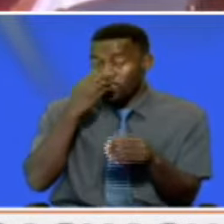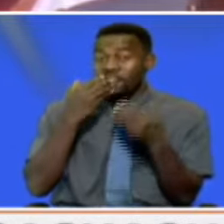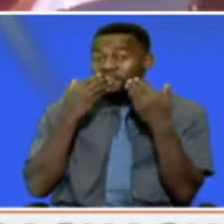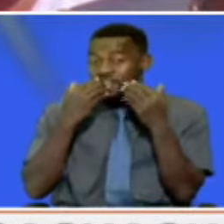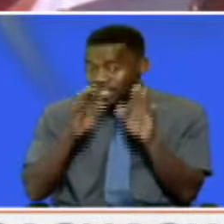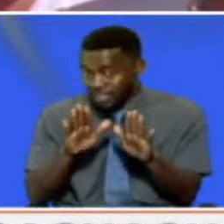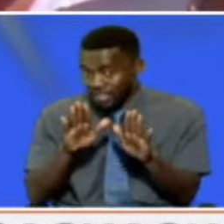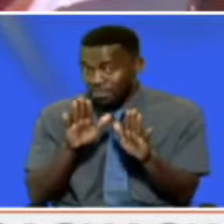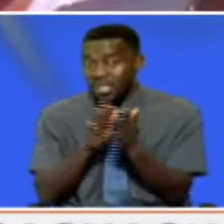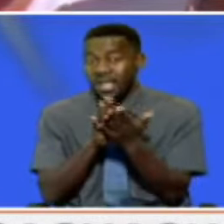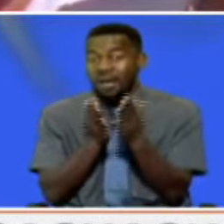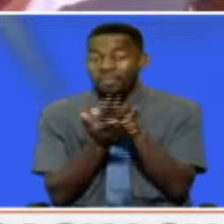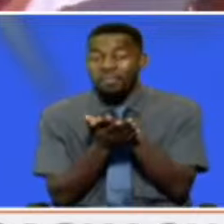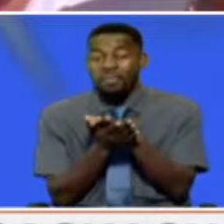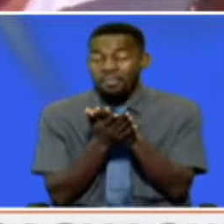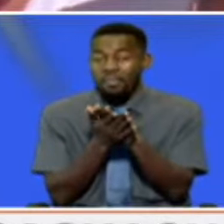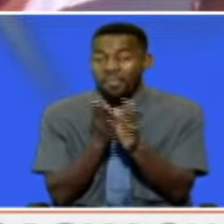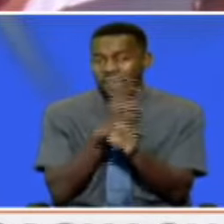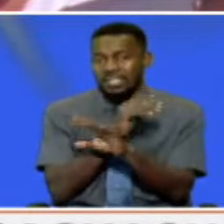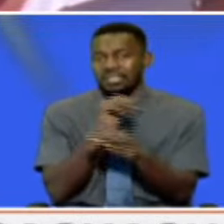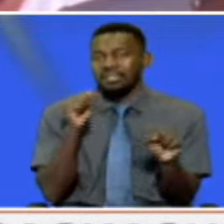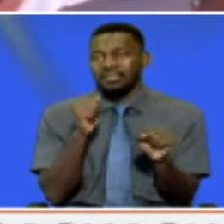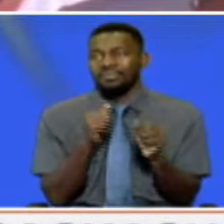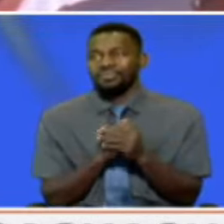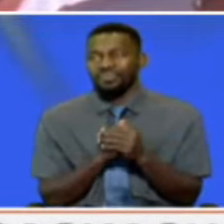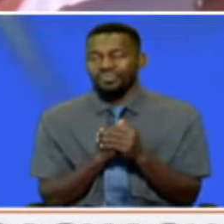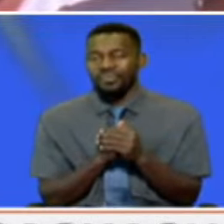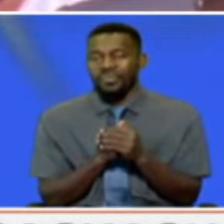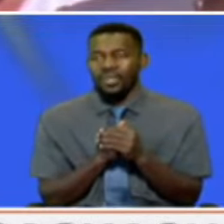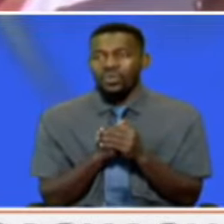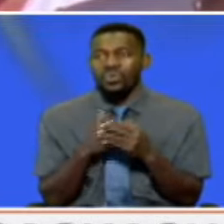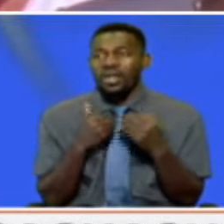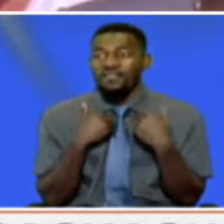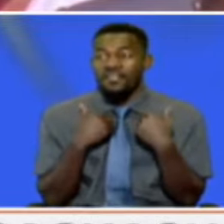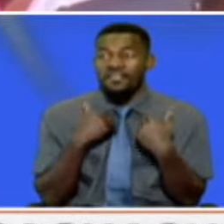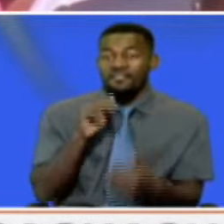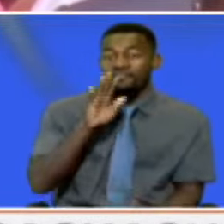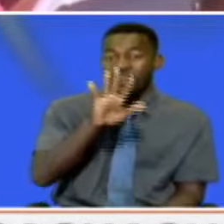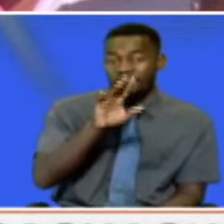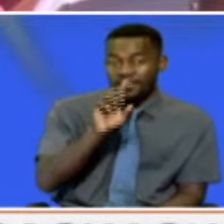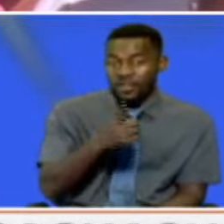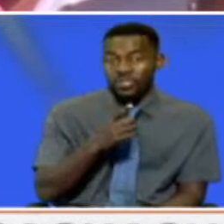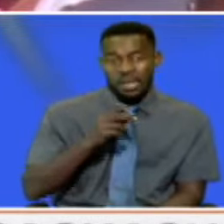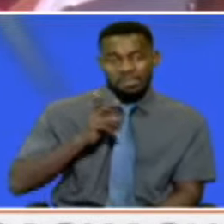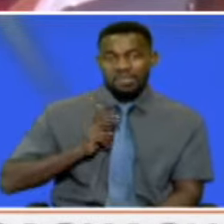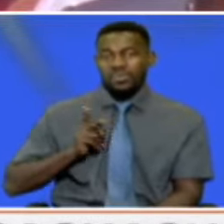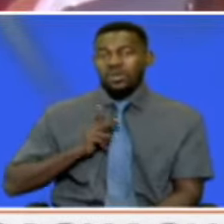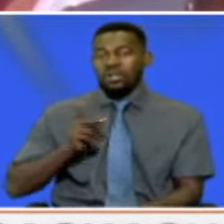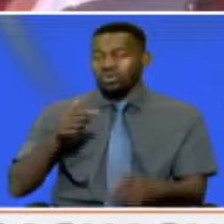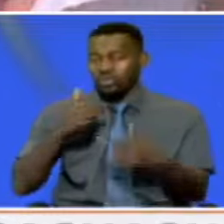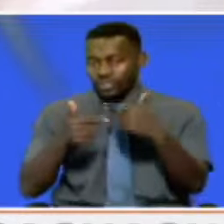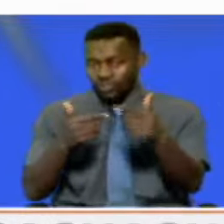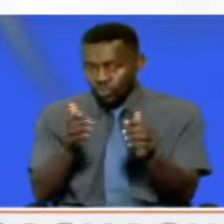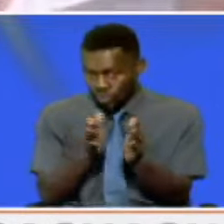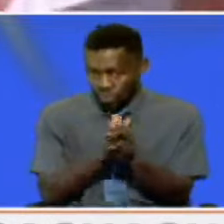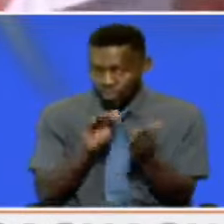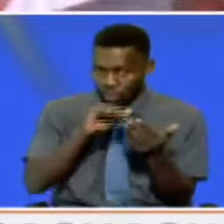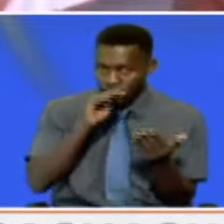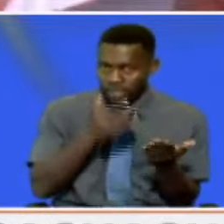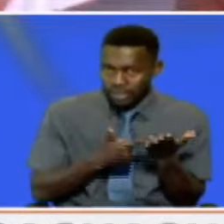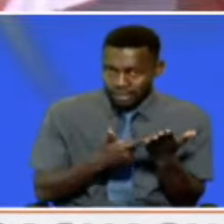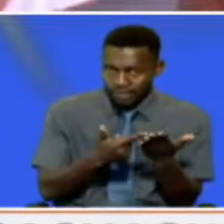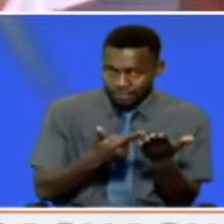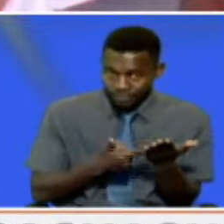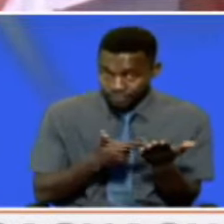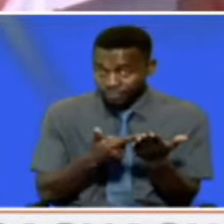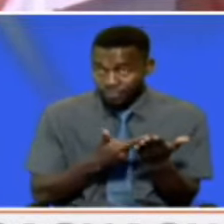tulipeleka watu Sugoi 1, 5,000 people. And hatujamaliza hiyo caucus yetu, bado inaendelea, ni kitu ya kuendelea kwa sababu hata watu